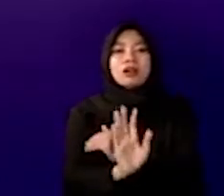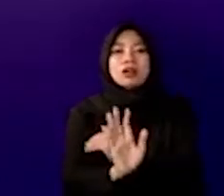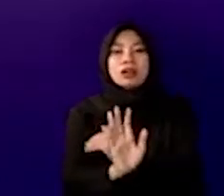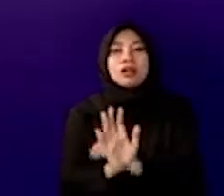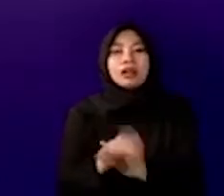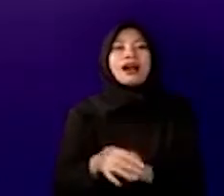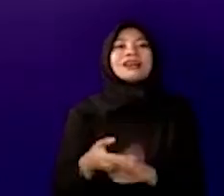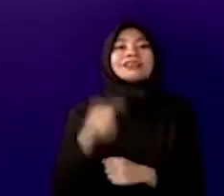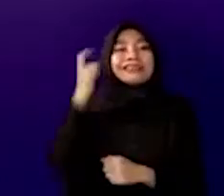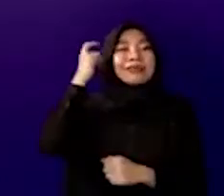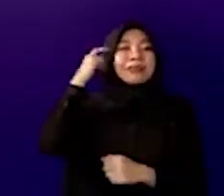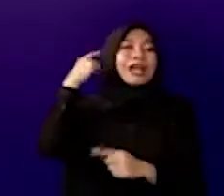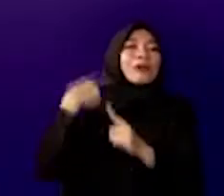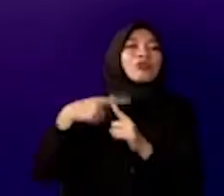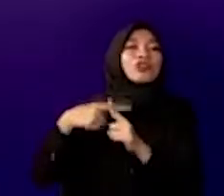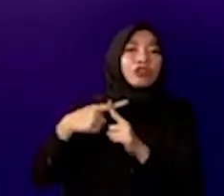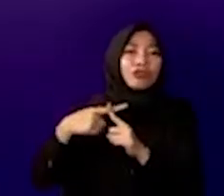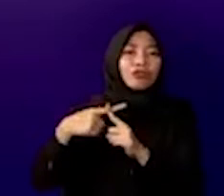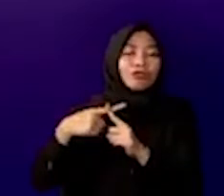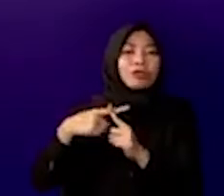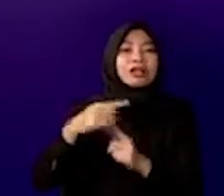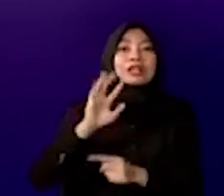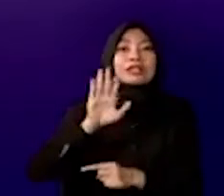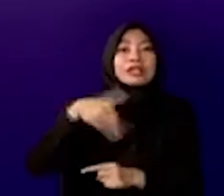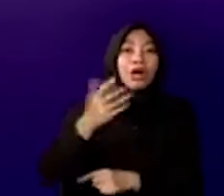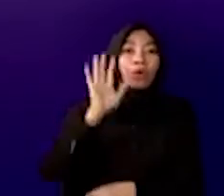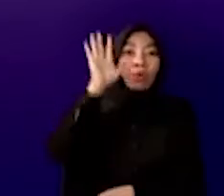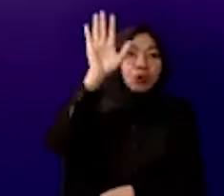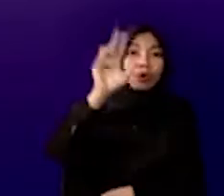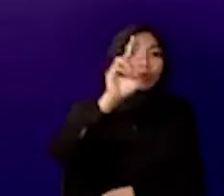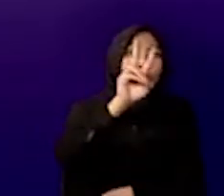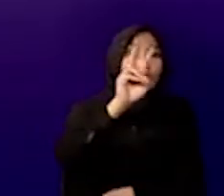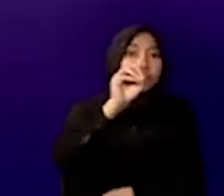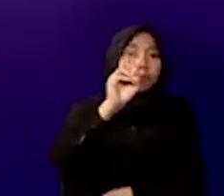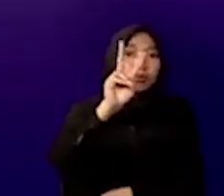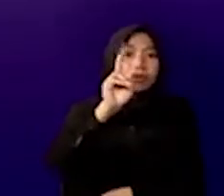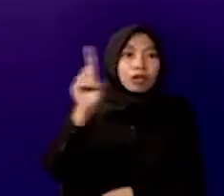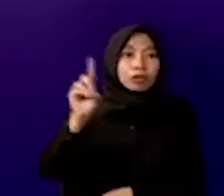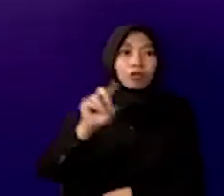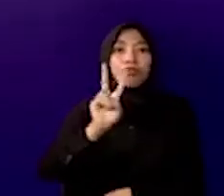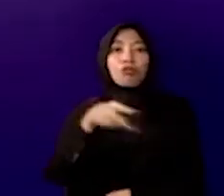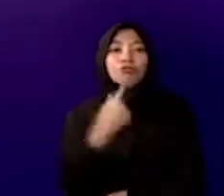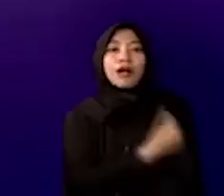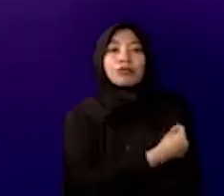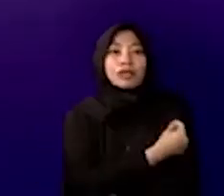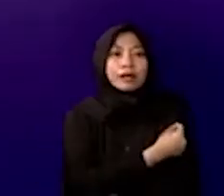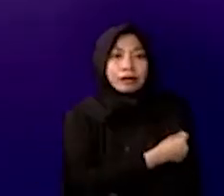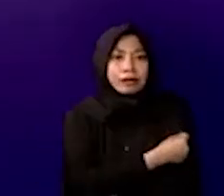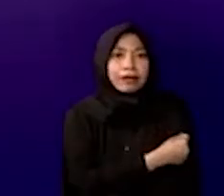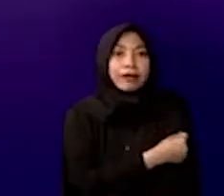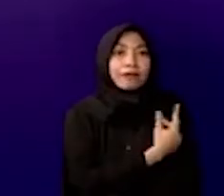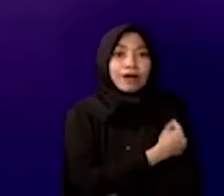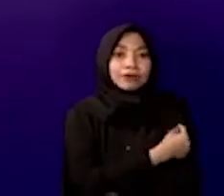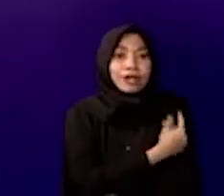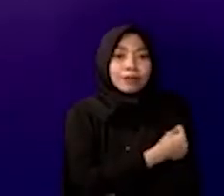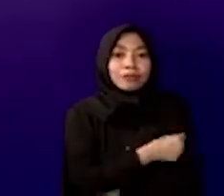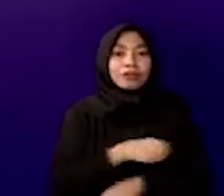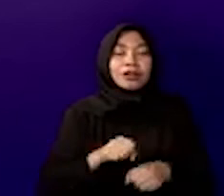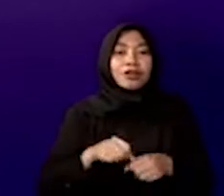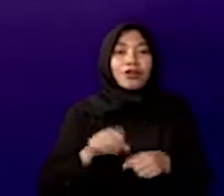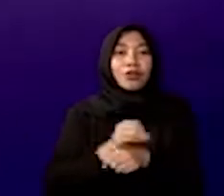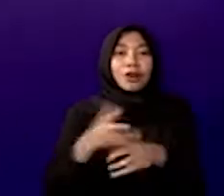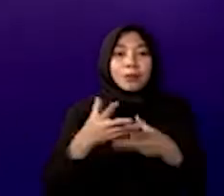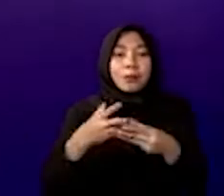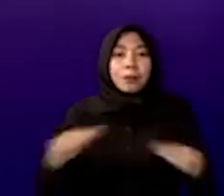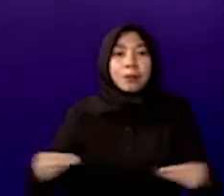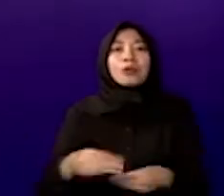optimisme bahwa di tahun 2021 nanti dengan mulainya vaksinasi perekonomian Indonesia akan tumbuh